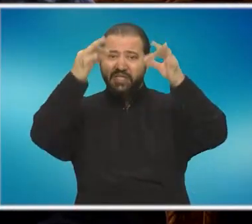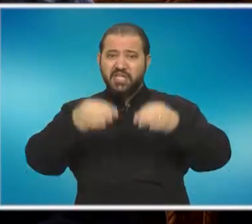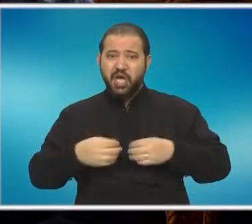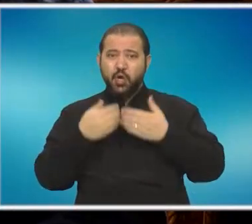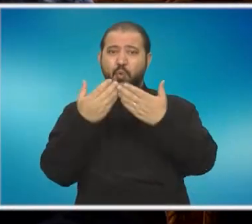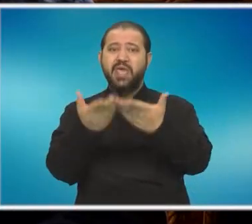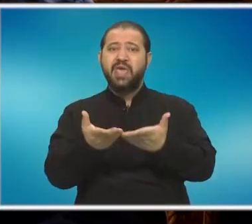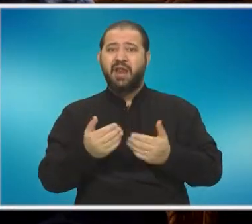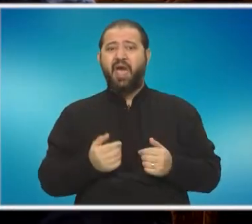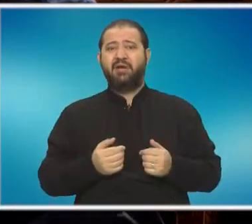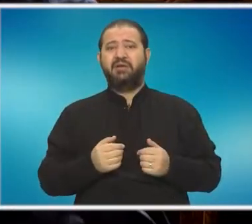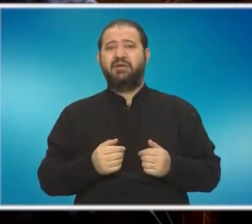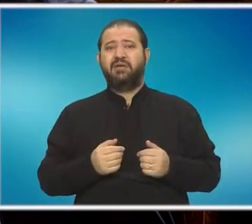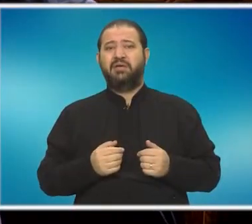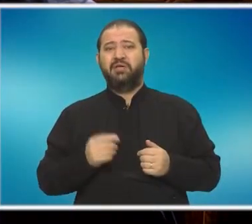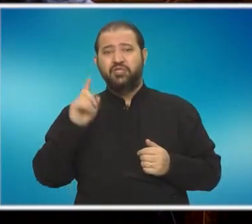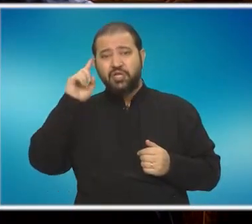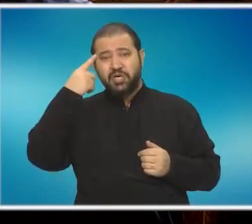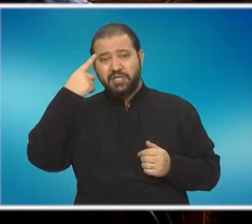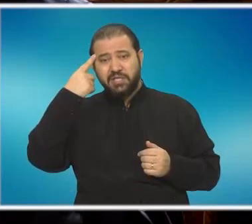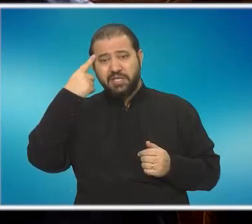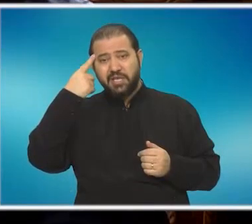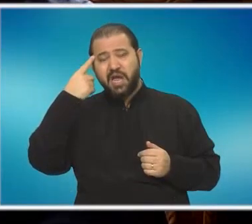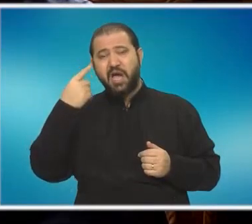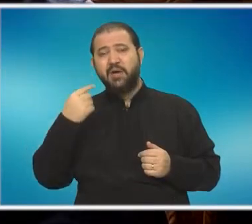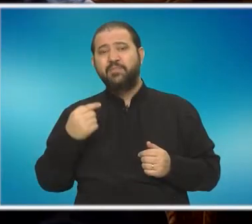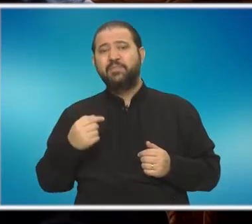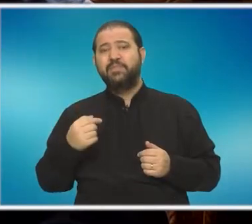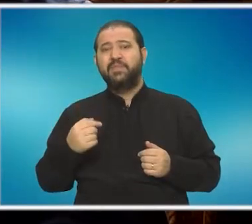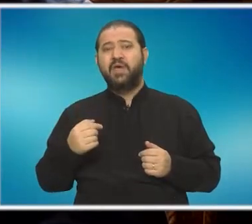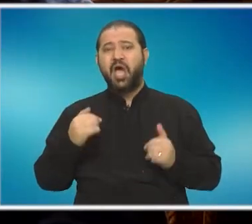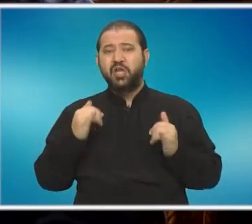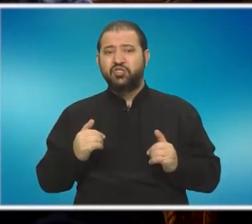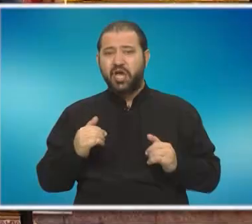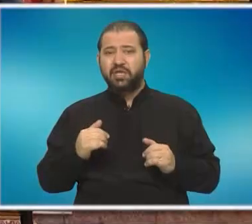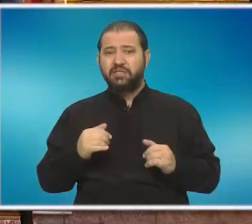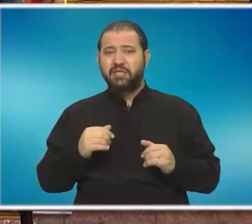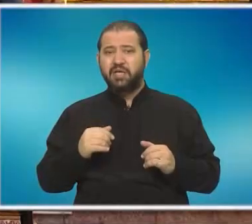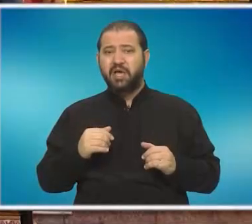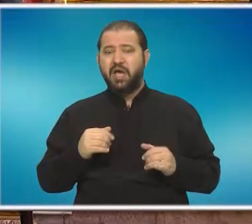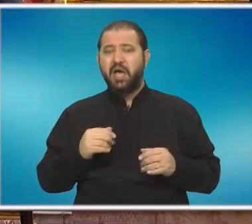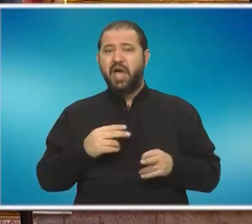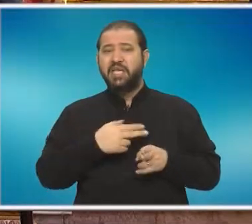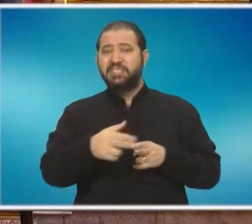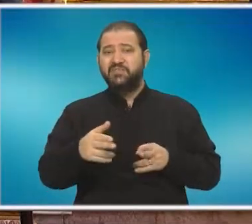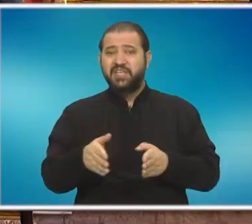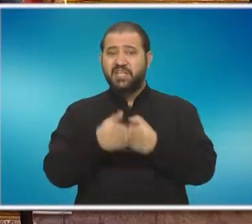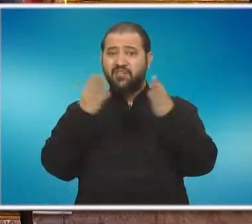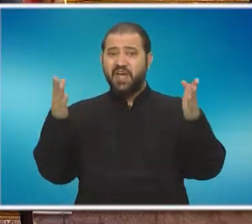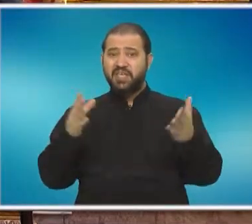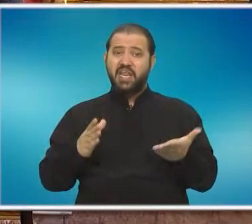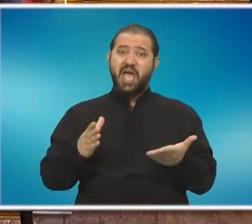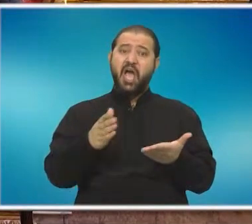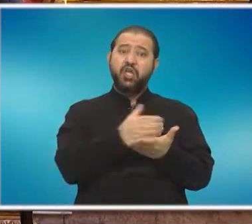Dăruirea și gândirea în perspectiva Evangheliei a dobândirii cerurilor îi se